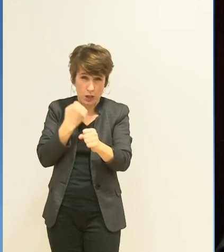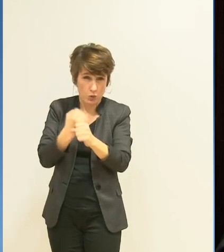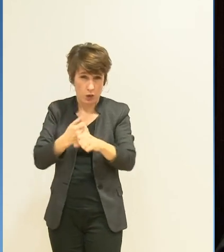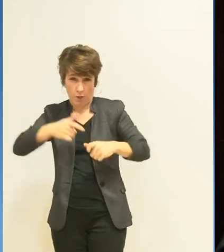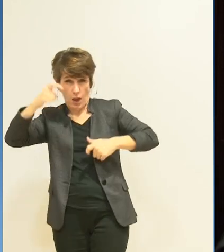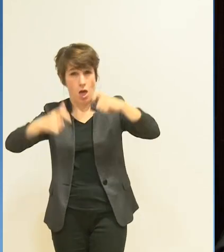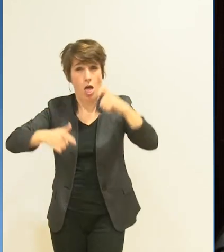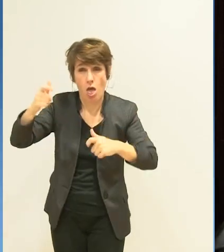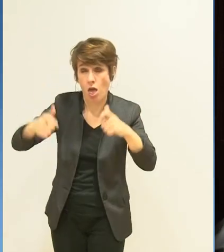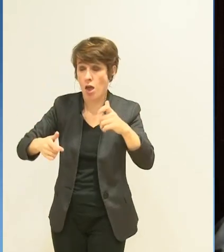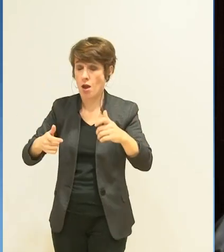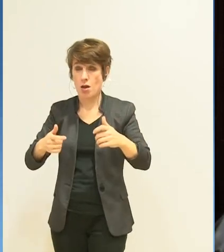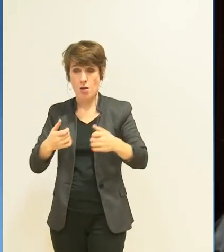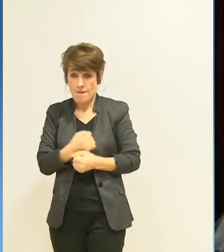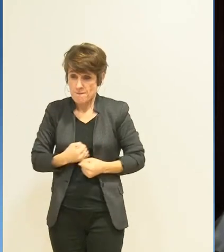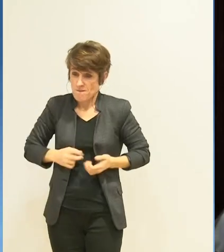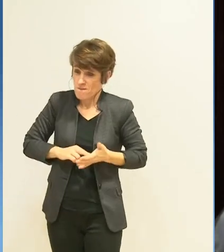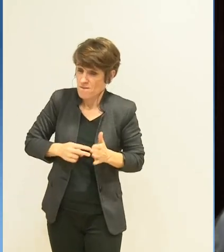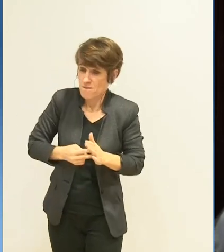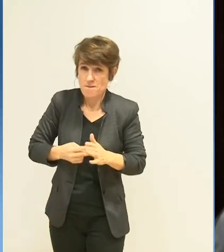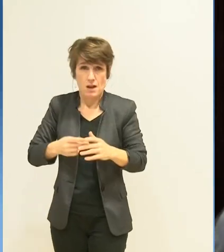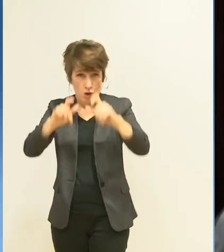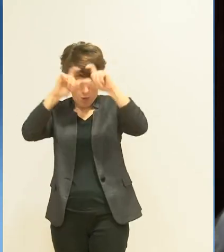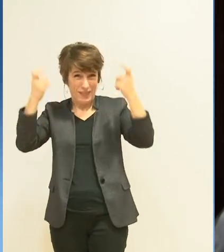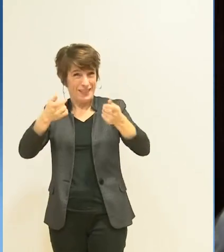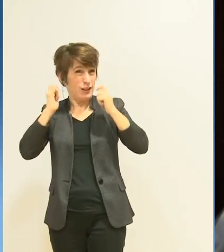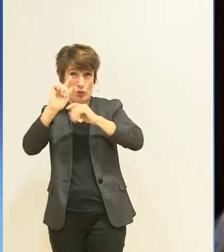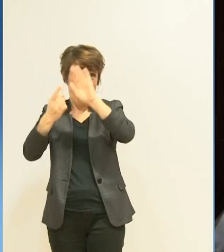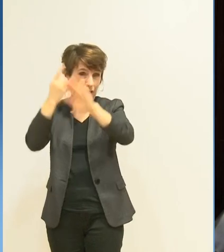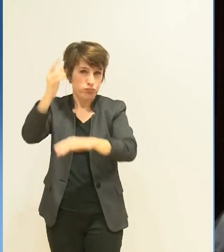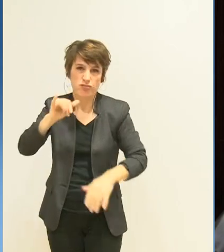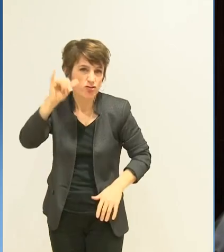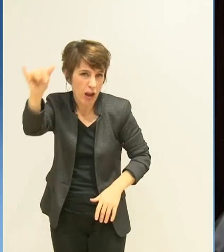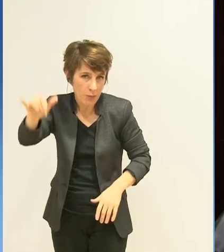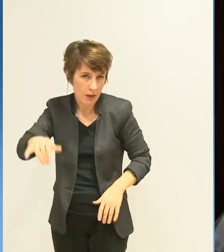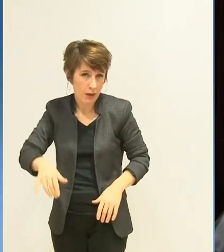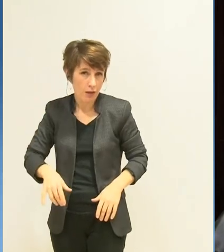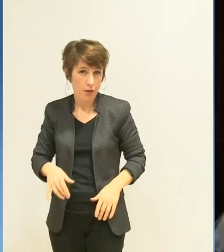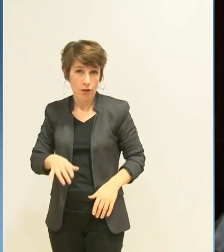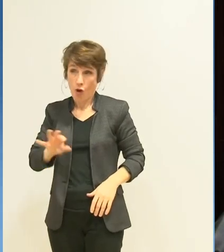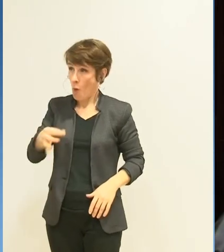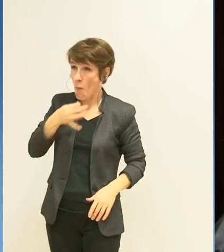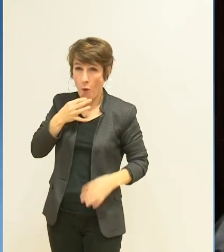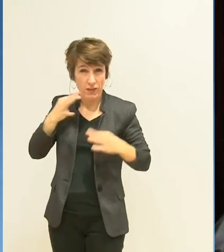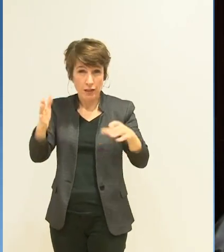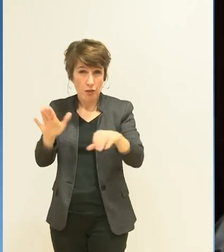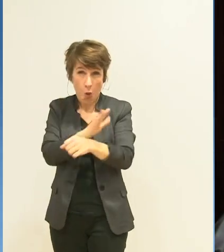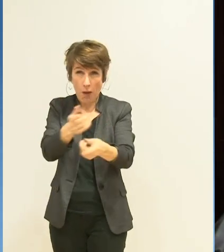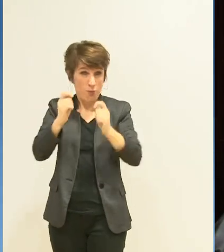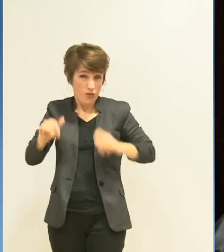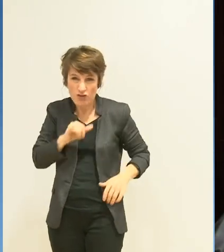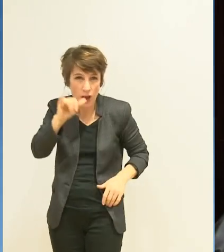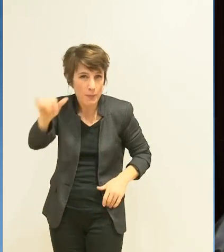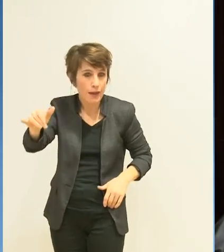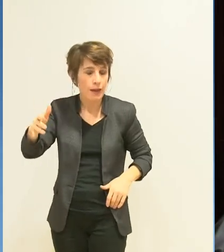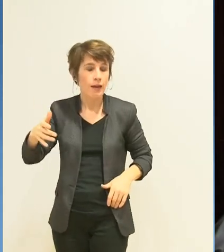sans aucune part perspective de titularisation sans jamais pouvoir bénéficier d'un temps complet effectivement un